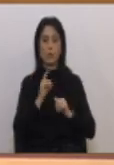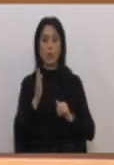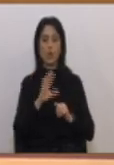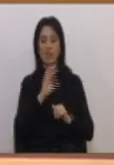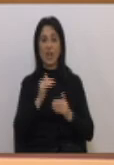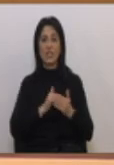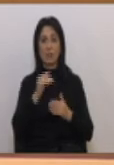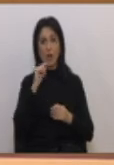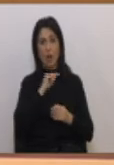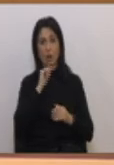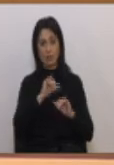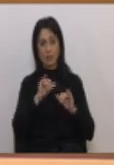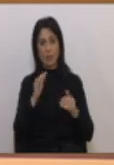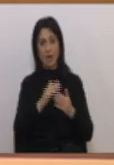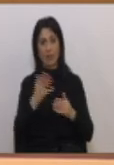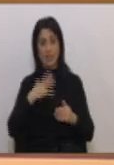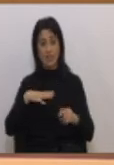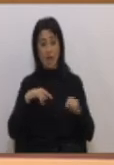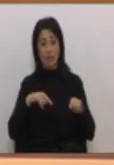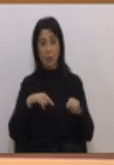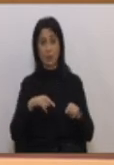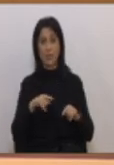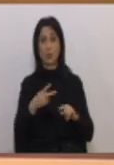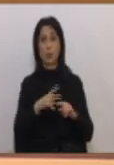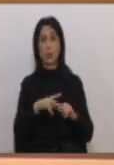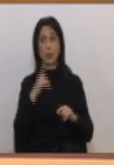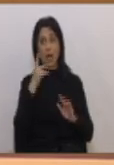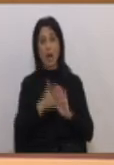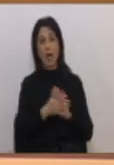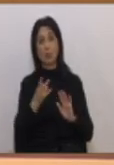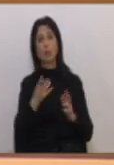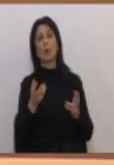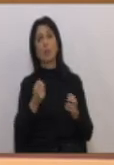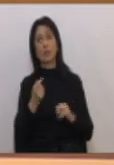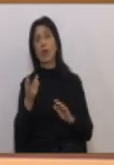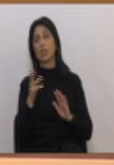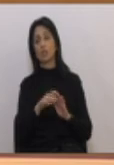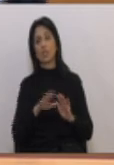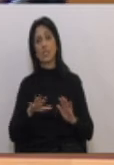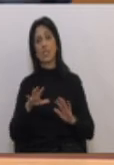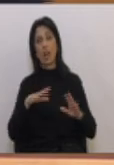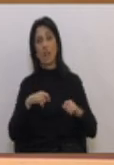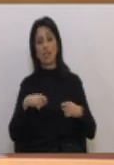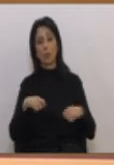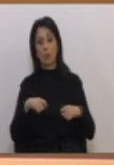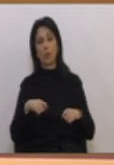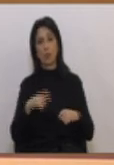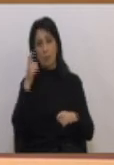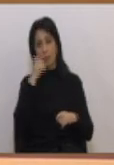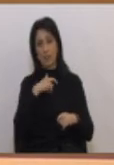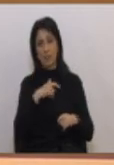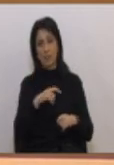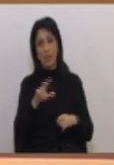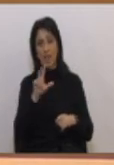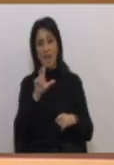ყველაზე მაღალი ეკონომიკური ზრდა აქვს საქართველოს. ეს უნდა გაიგოთ, ეს უნდა მივიღოთ მათ შორის საგარეო ვაჭროში. ვაჭრობაში ბატონ